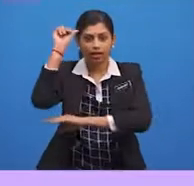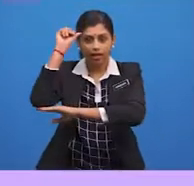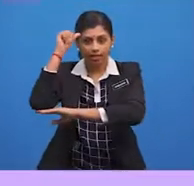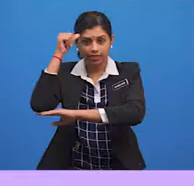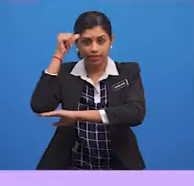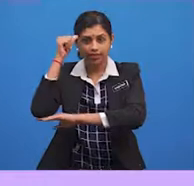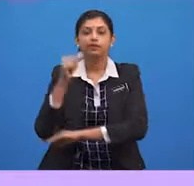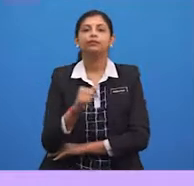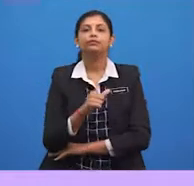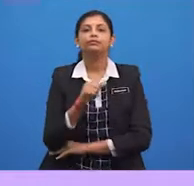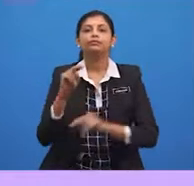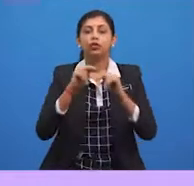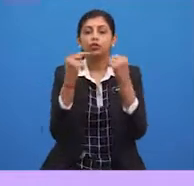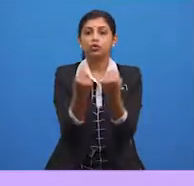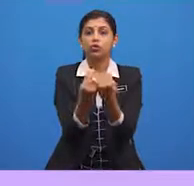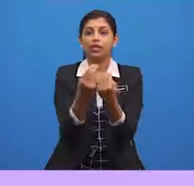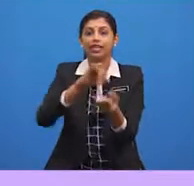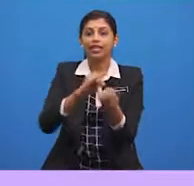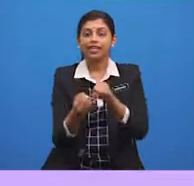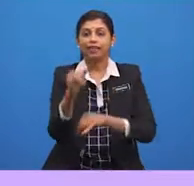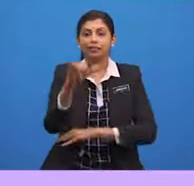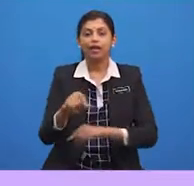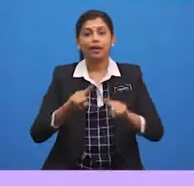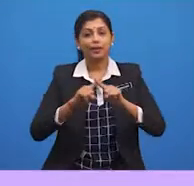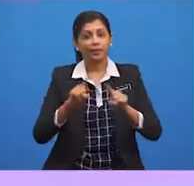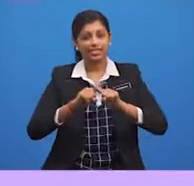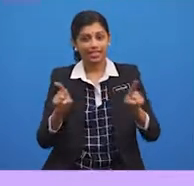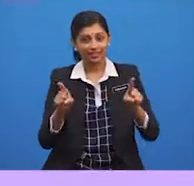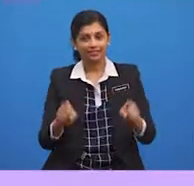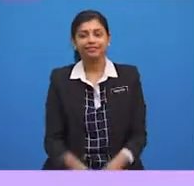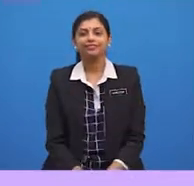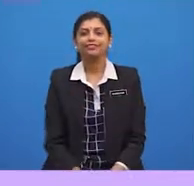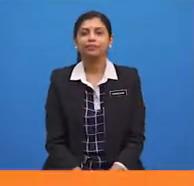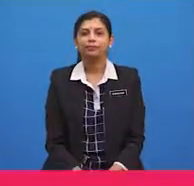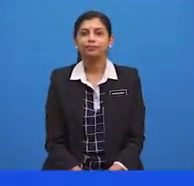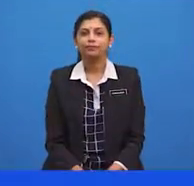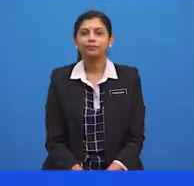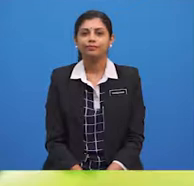Asia di zon iklim yang berbeza.